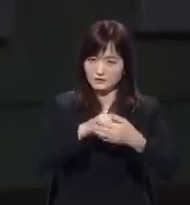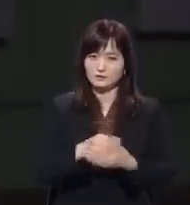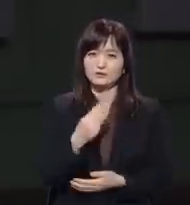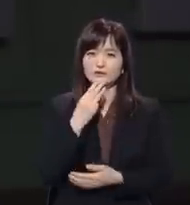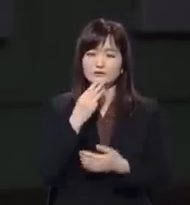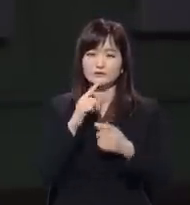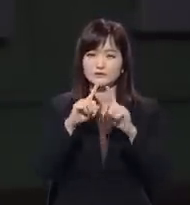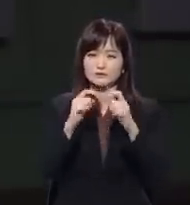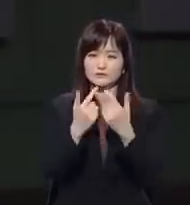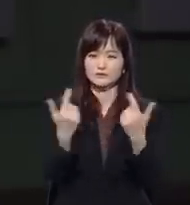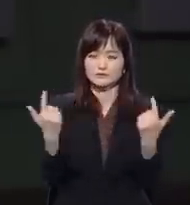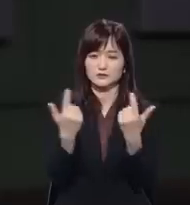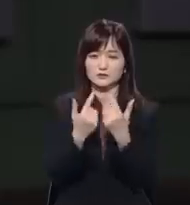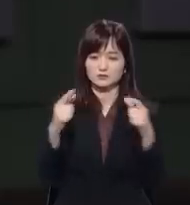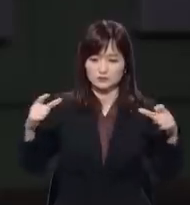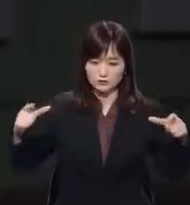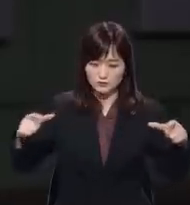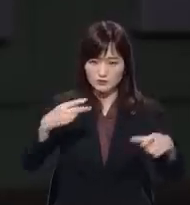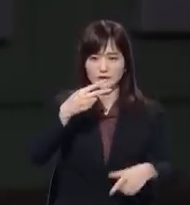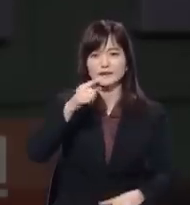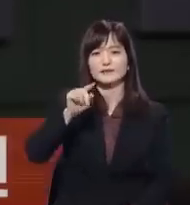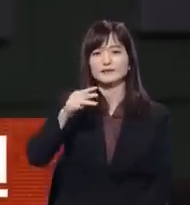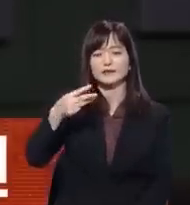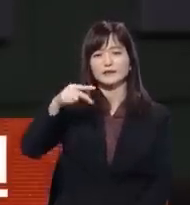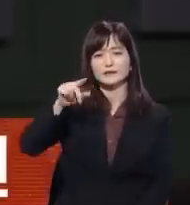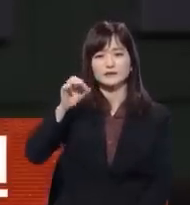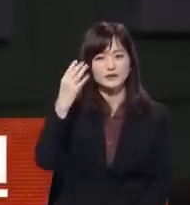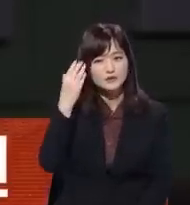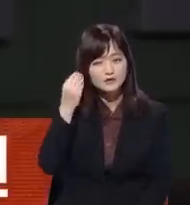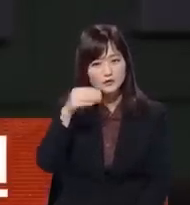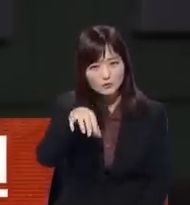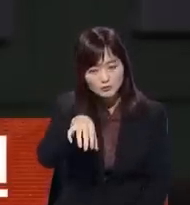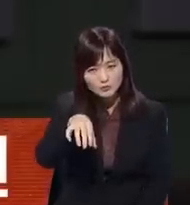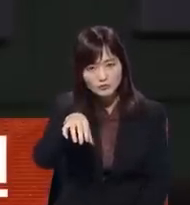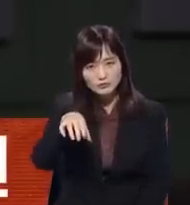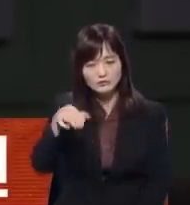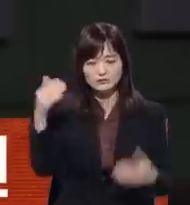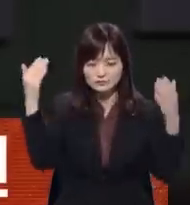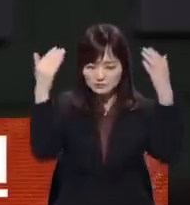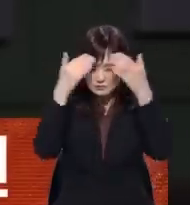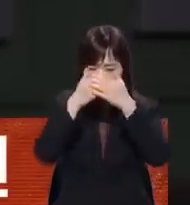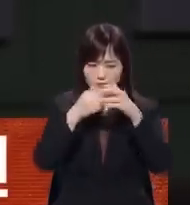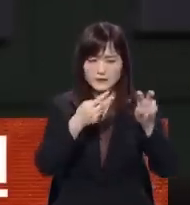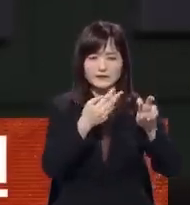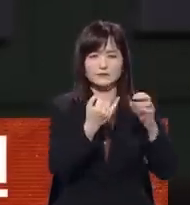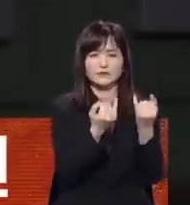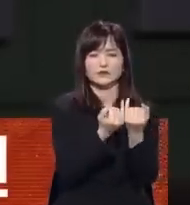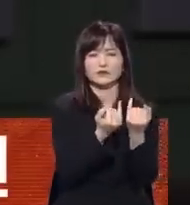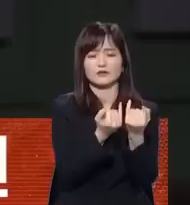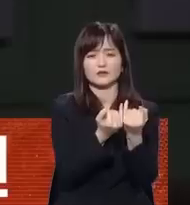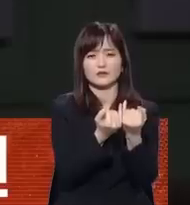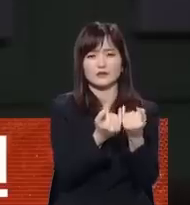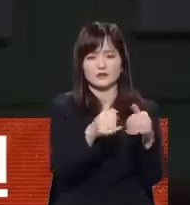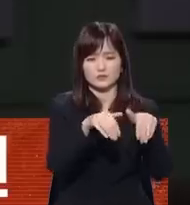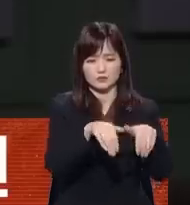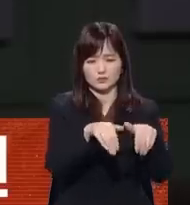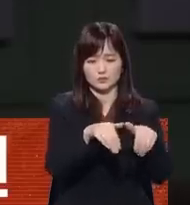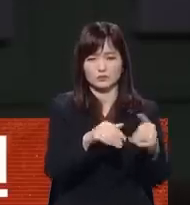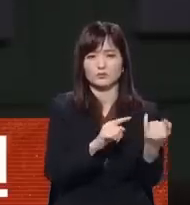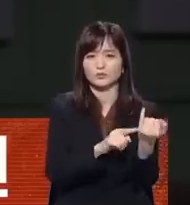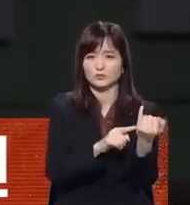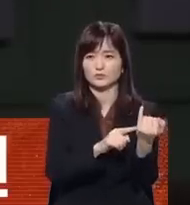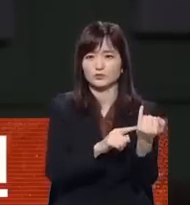성북구 종암동에 달성여관이라는 곳이 있었는데요 당시에 여기에서이 밤에 20대 종업원이 일을 하고 있었던 것 같습니다 그